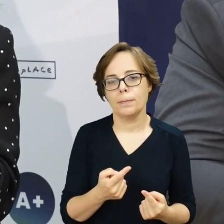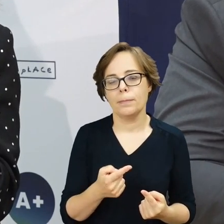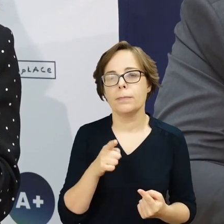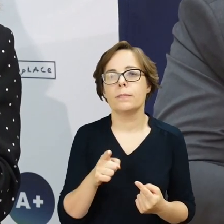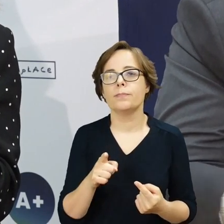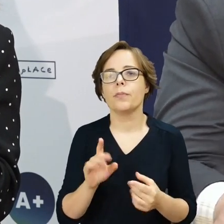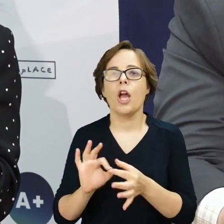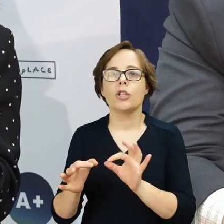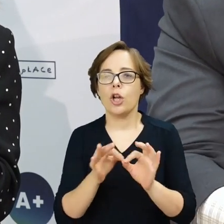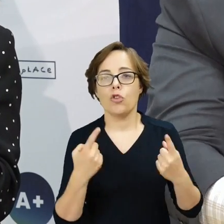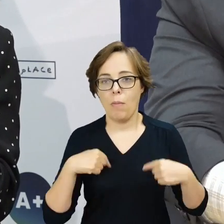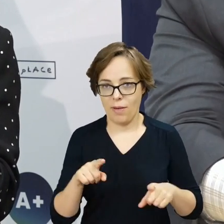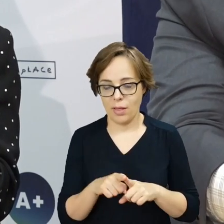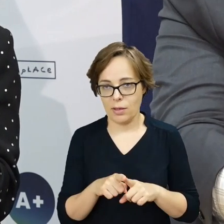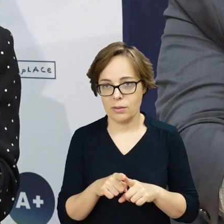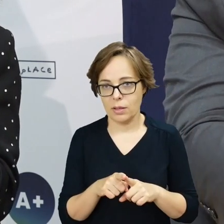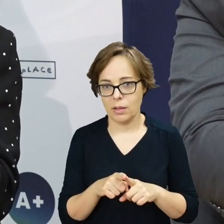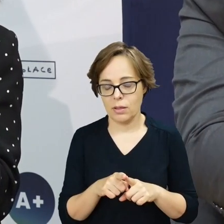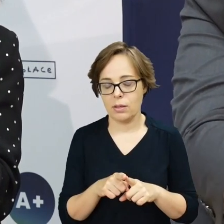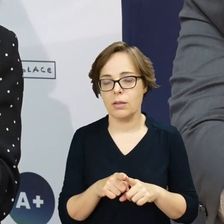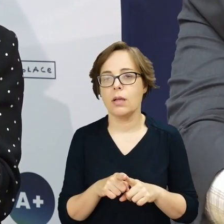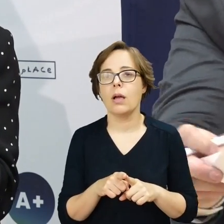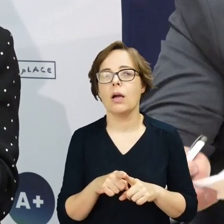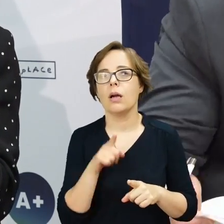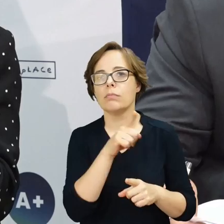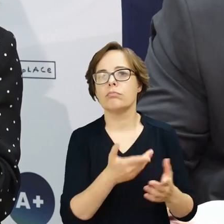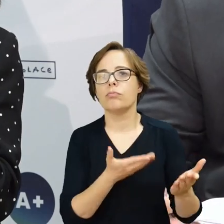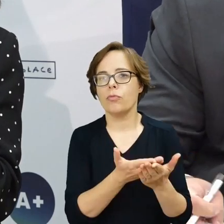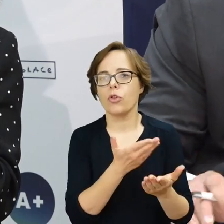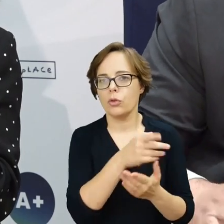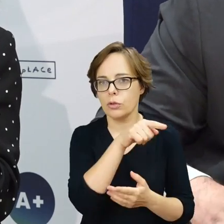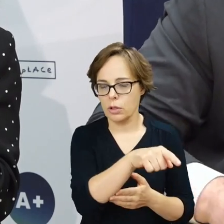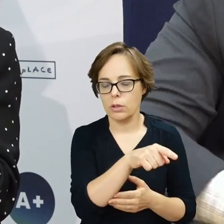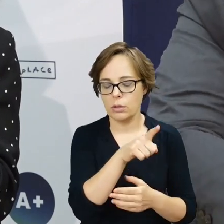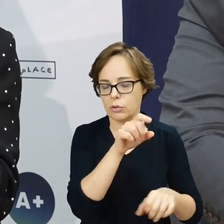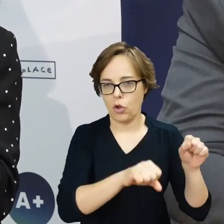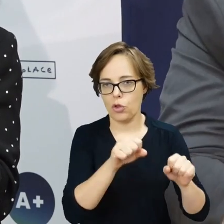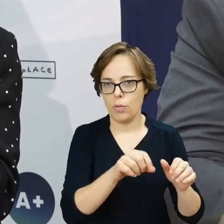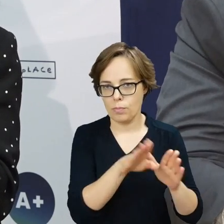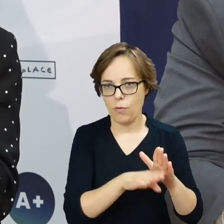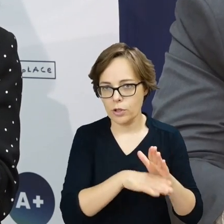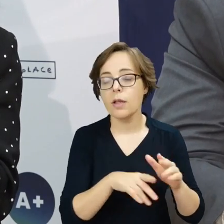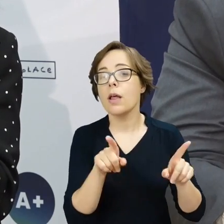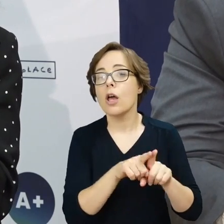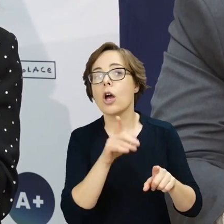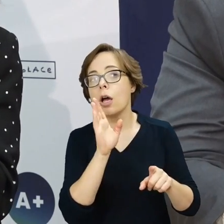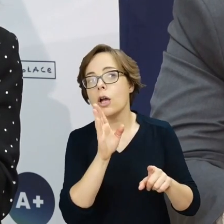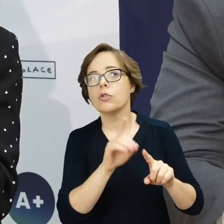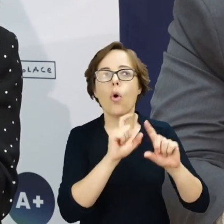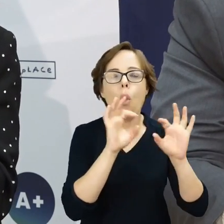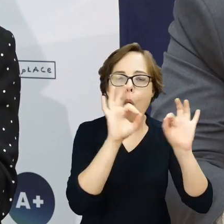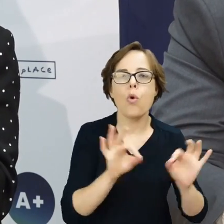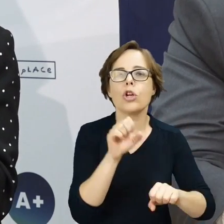obywatelskiej do sądów powszechnych i po przeglądzie bazy orzeczeń sądów powszechnych, ja naliczyłam takich